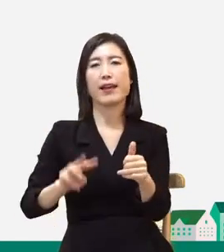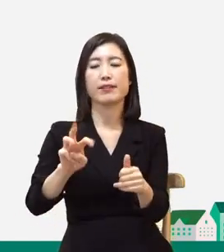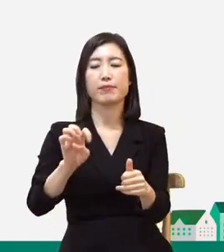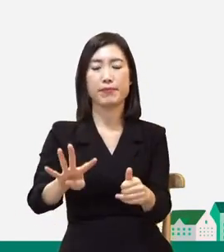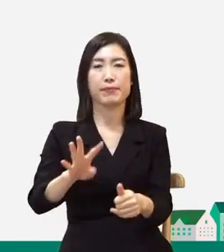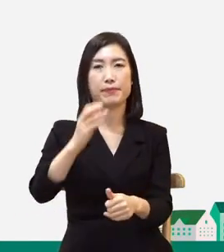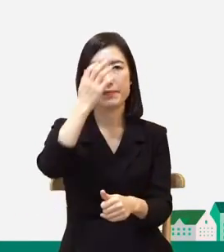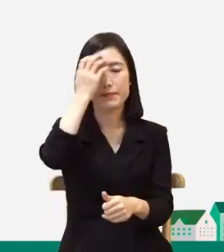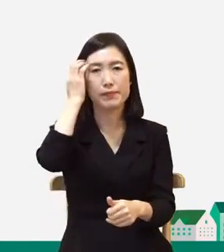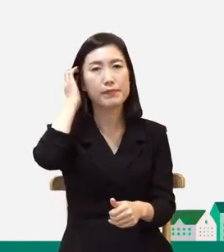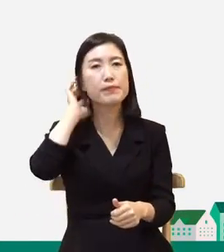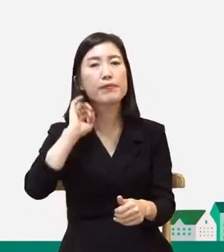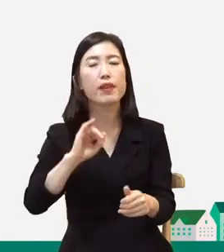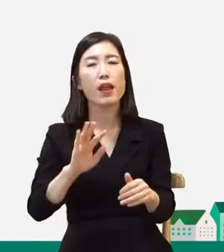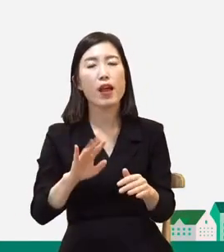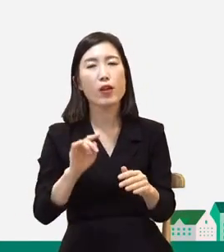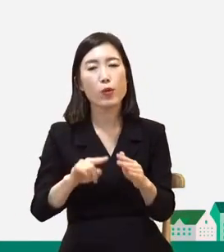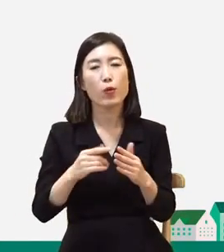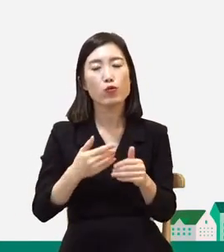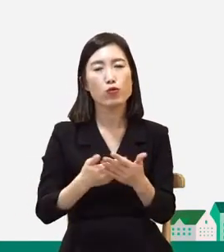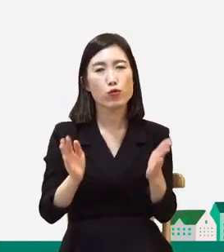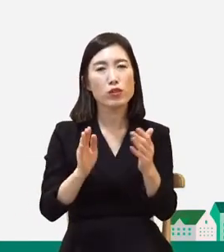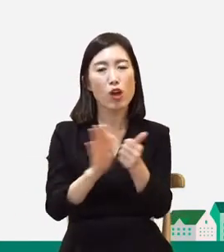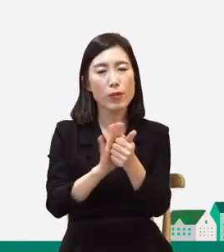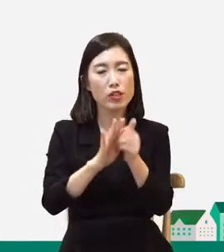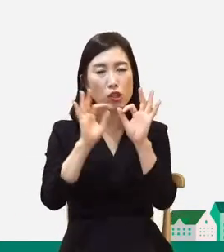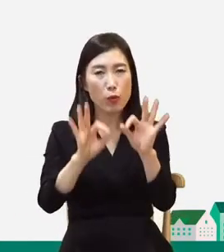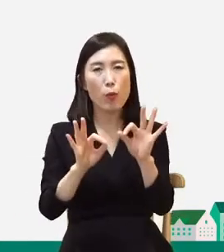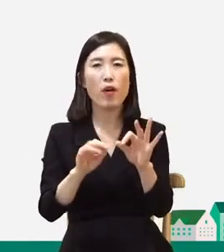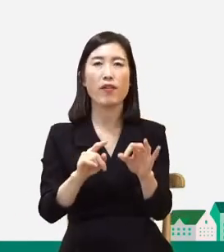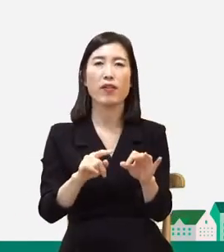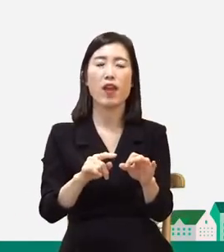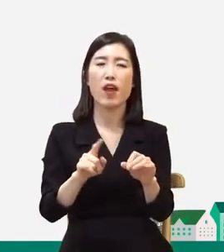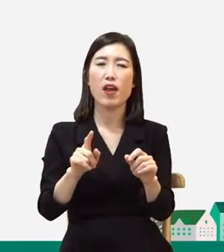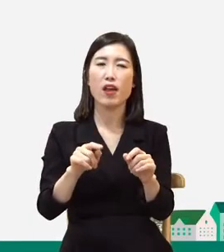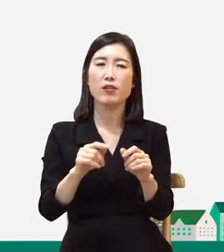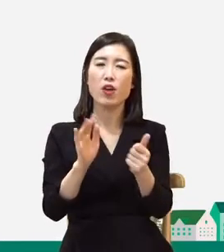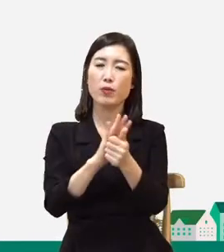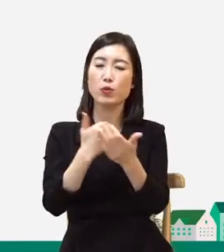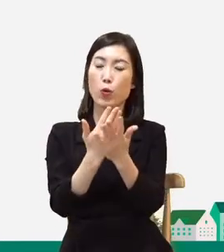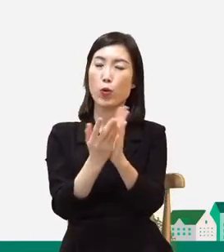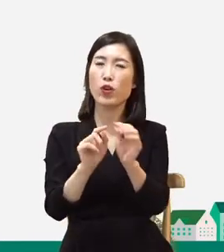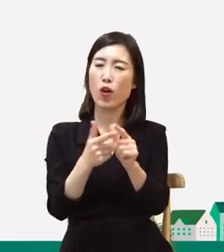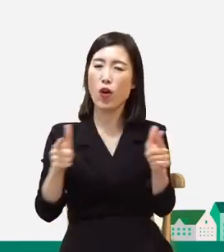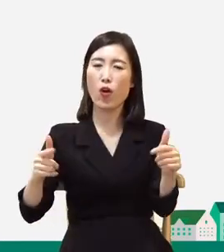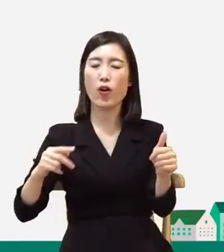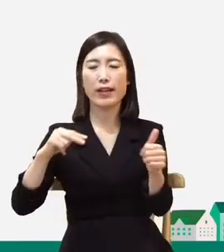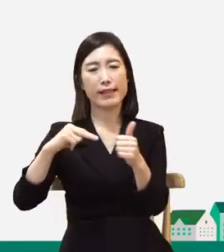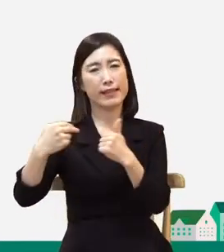제공된 서비스는 크게 세 가지로 나눌 수가 있는데요. 첫 번째는 다각적인 서비스입니다.